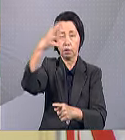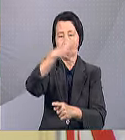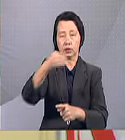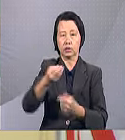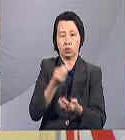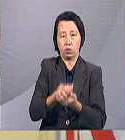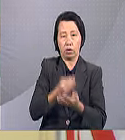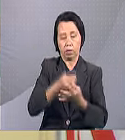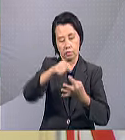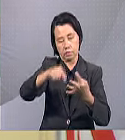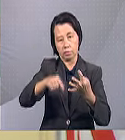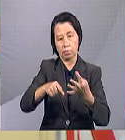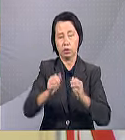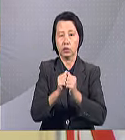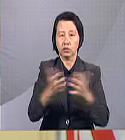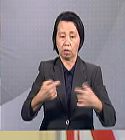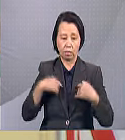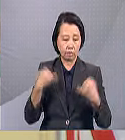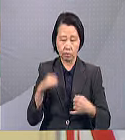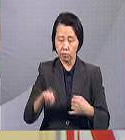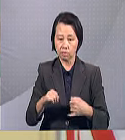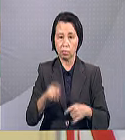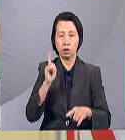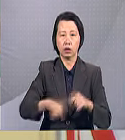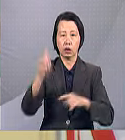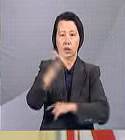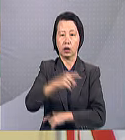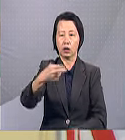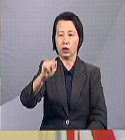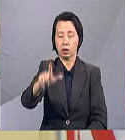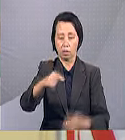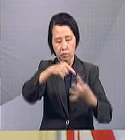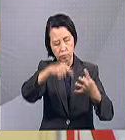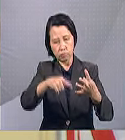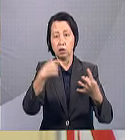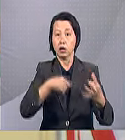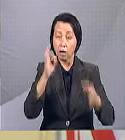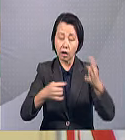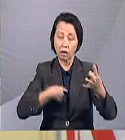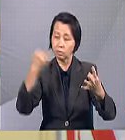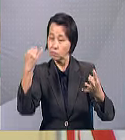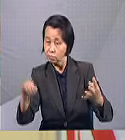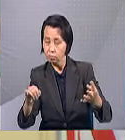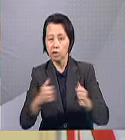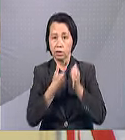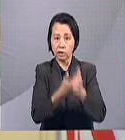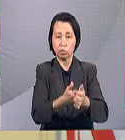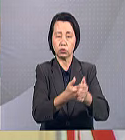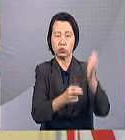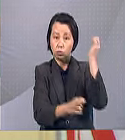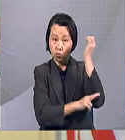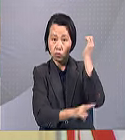kewangan. Tanpa keupayaan atau kemampuan pada hal-hal yang disebutkan, maka menurut hukum